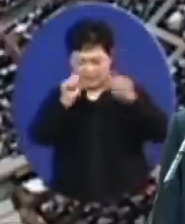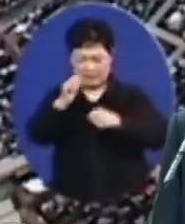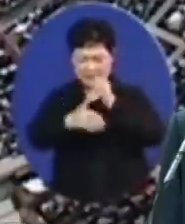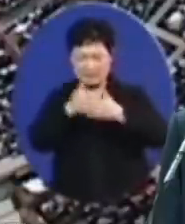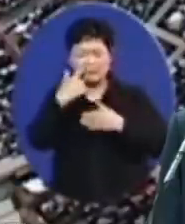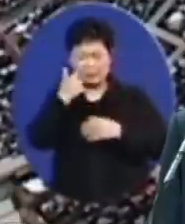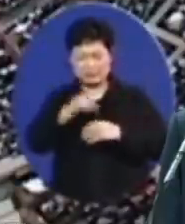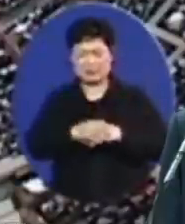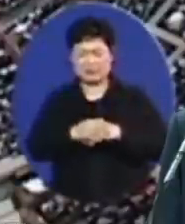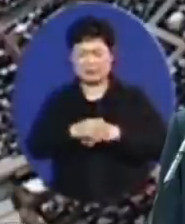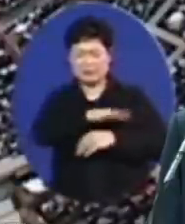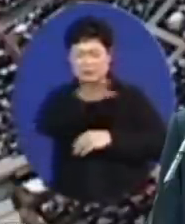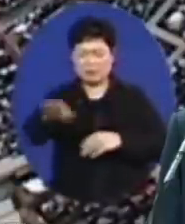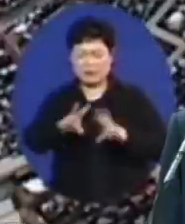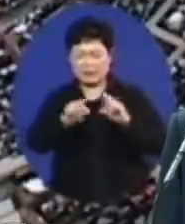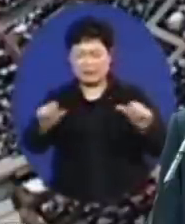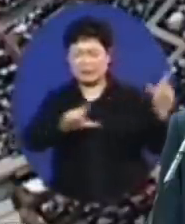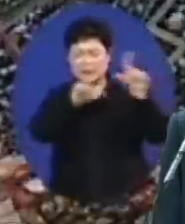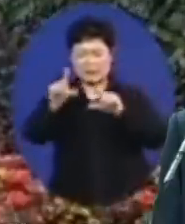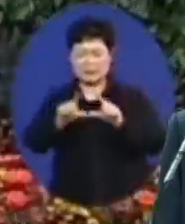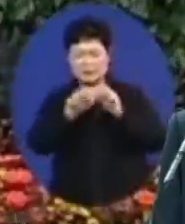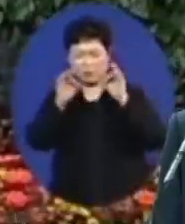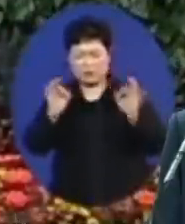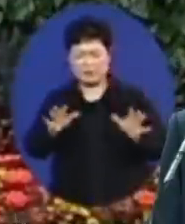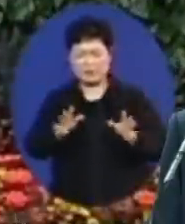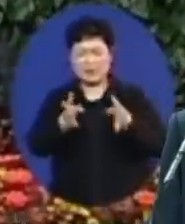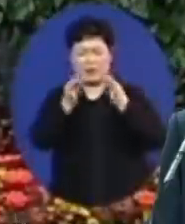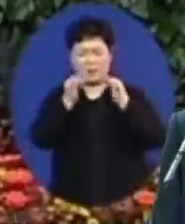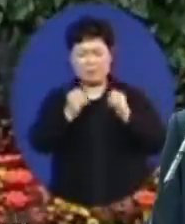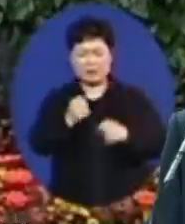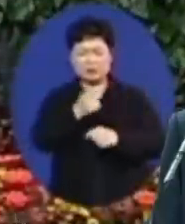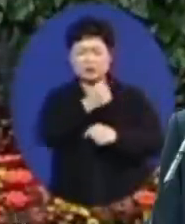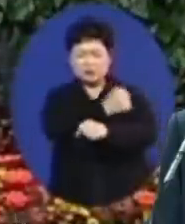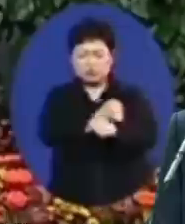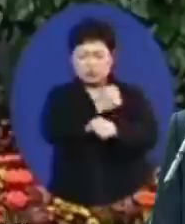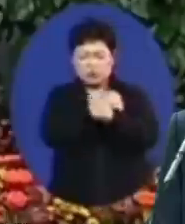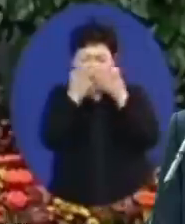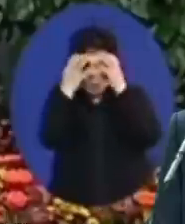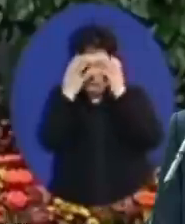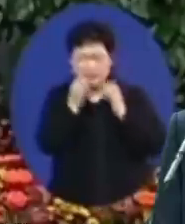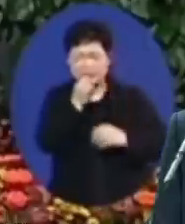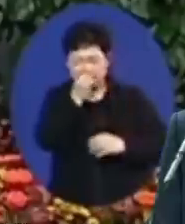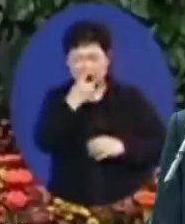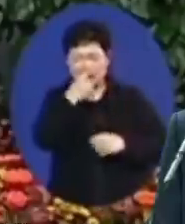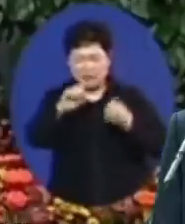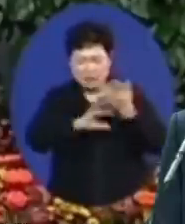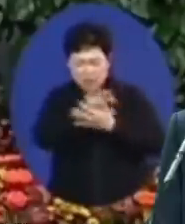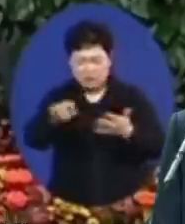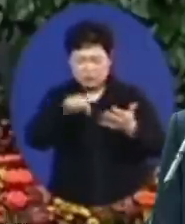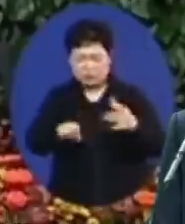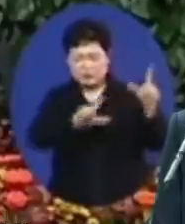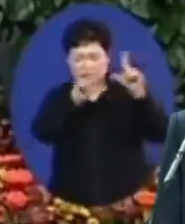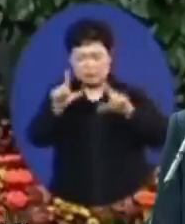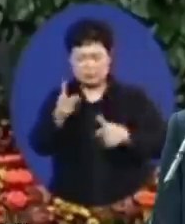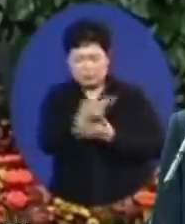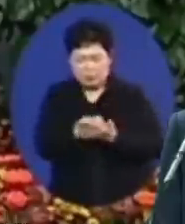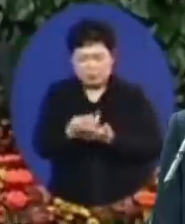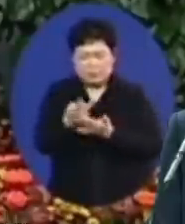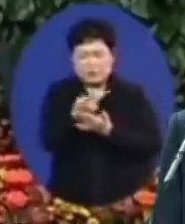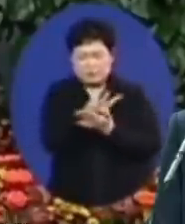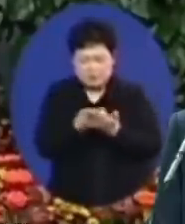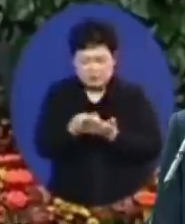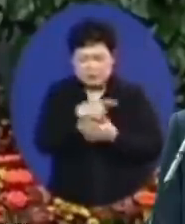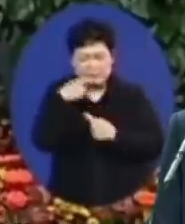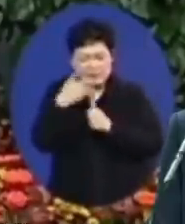아버지, 우리가 이 땅에 살면서 많은 수고와 고생을 합니다. 가시와 은극히 속에 살면서 몸부림을 치고